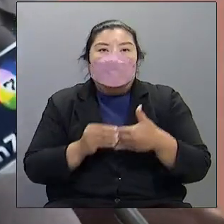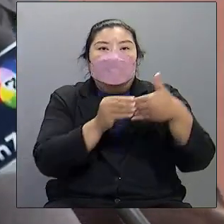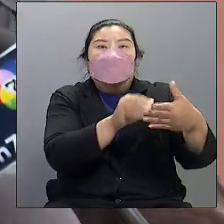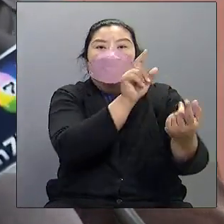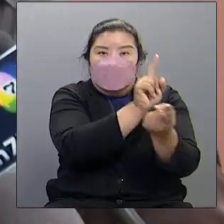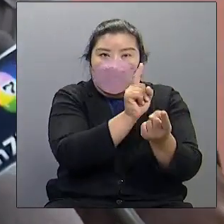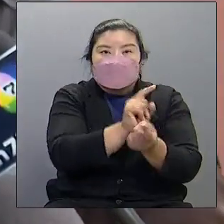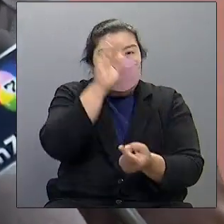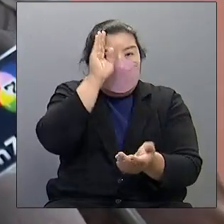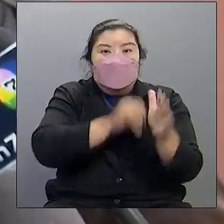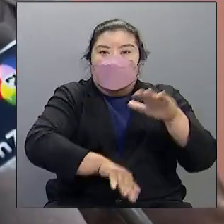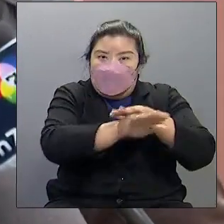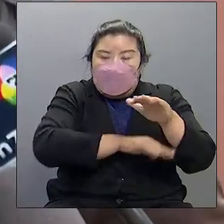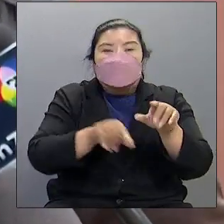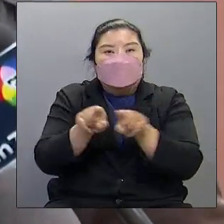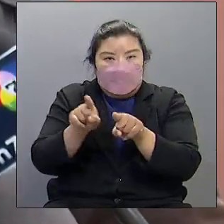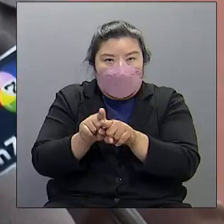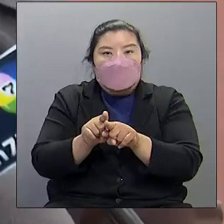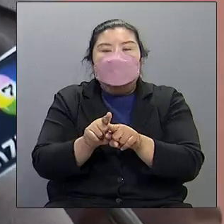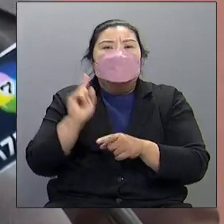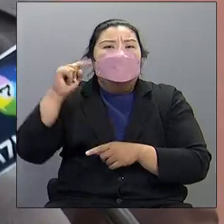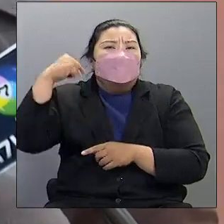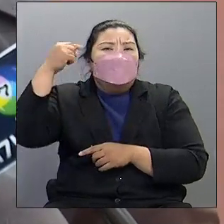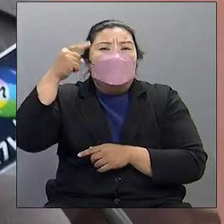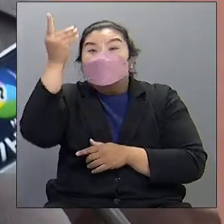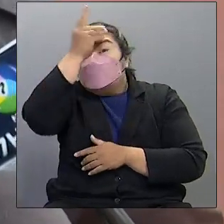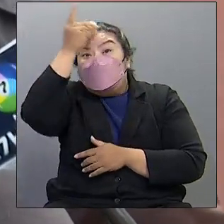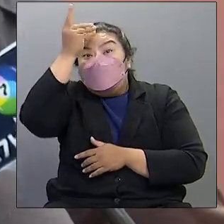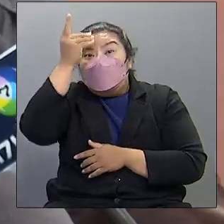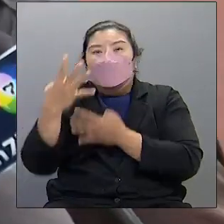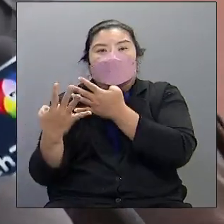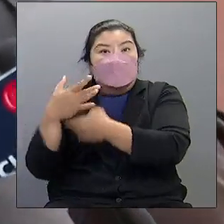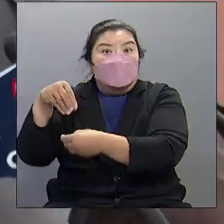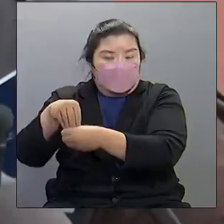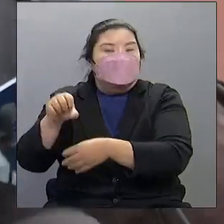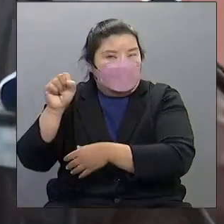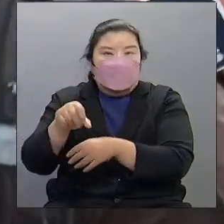เช่นเดียวกับนางสาวสาวิกาชัยเดชนักแสดงที่ถูกควบคุมตัวอยู่ในเรือนจำค่ะ